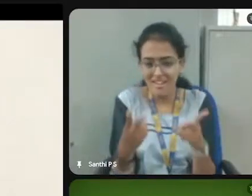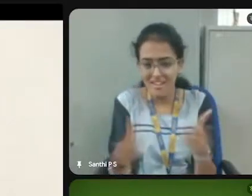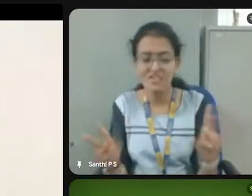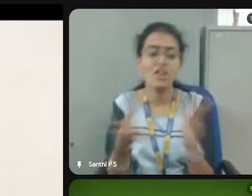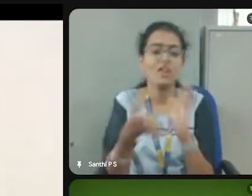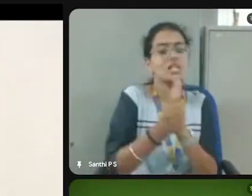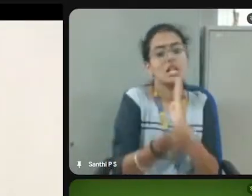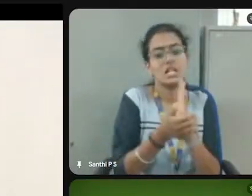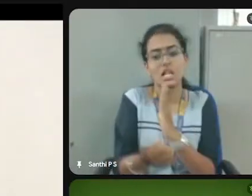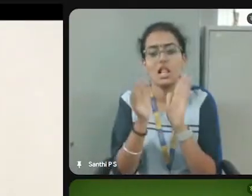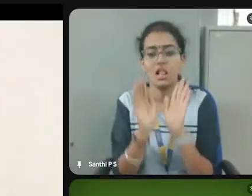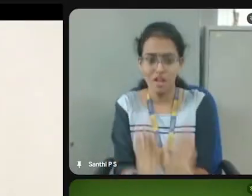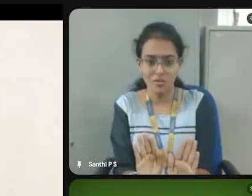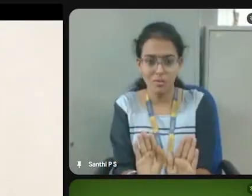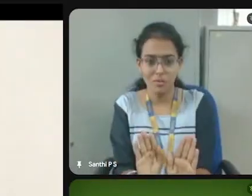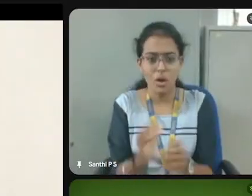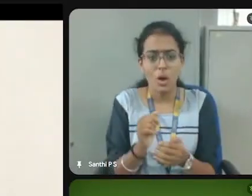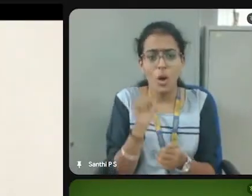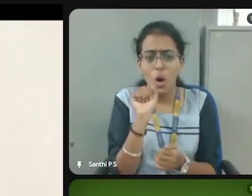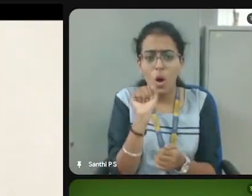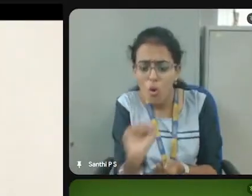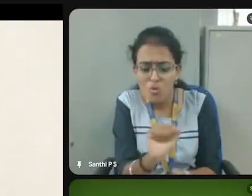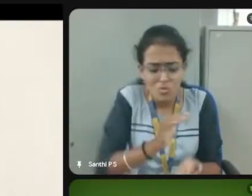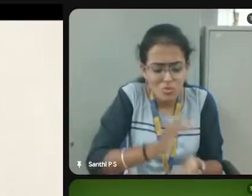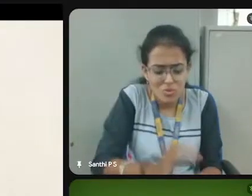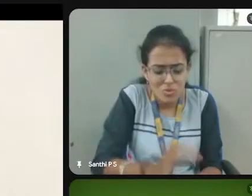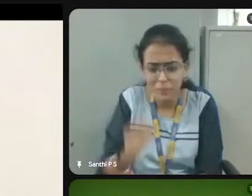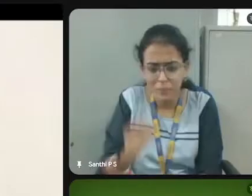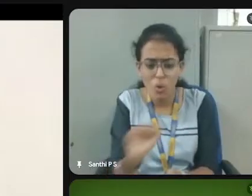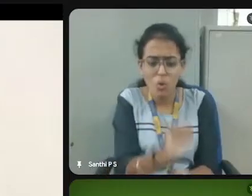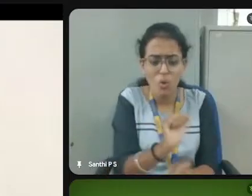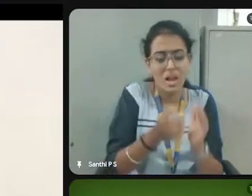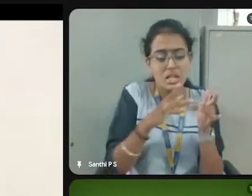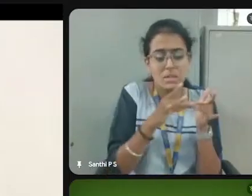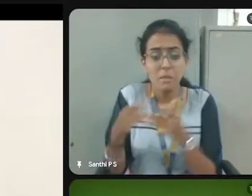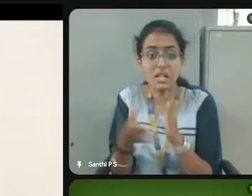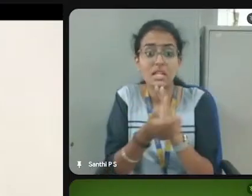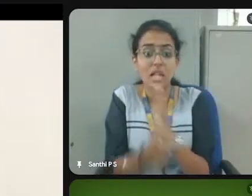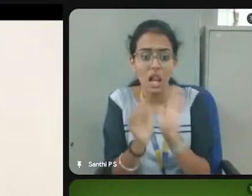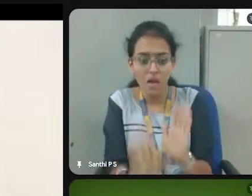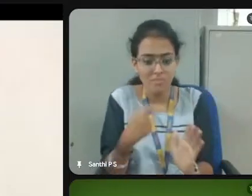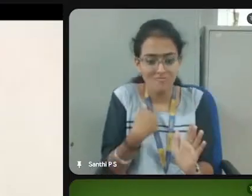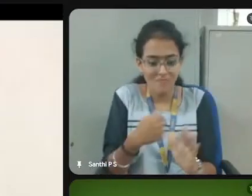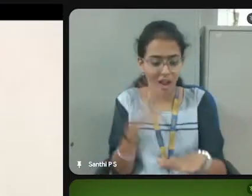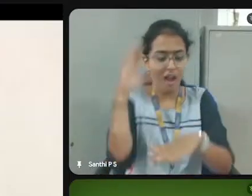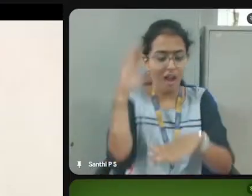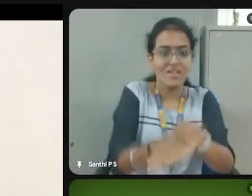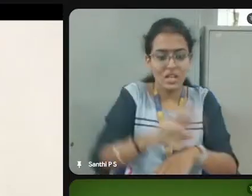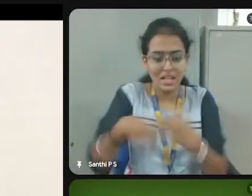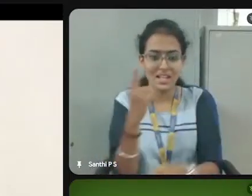വ്യത്യസ്തമായ കഴിവുകളുള്ള മക്കളാണ്. അവർക്ക് അവരുടെ സ്പെഷ്യൽ സ്കില്ല് ഏതാണെന്ന് നമ്മൾ ഐഡൻറ്റിഫൈ ചെയ്യുക. അത്